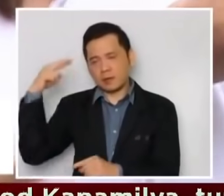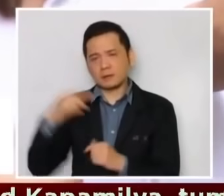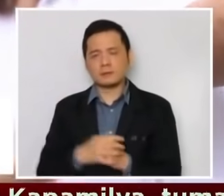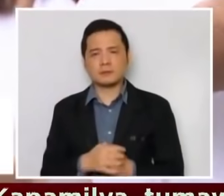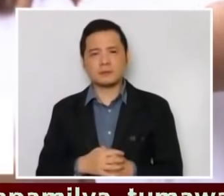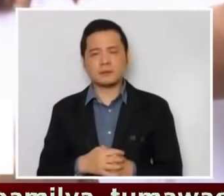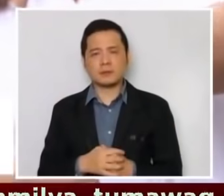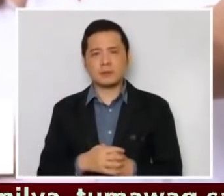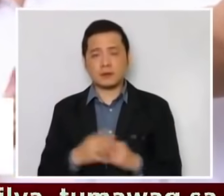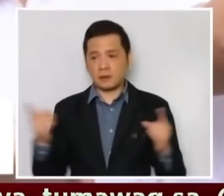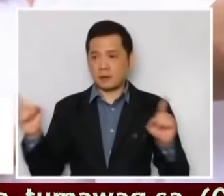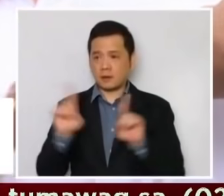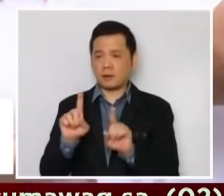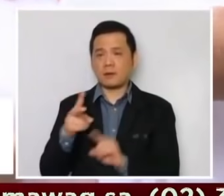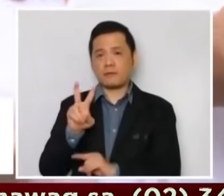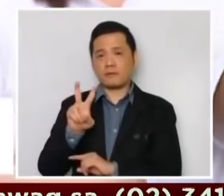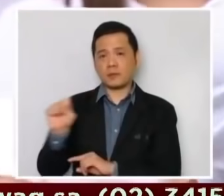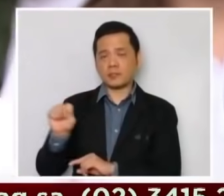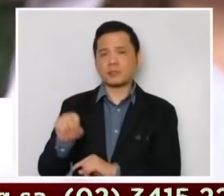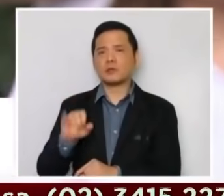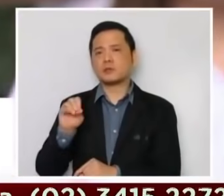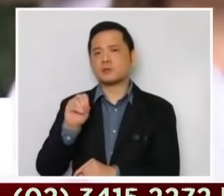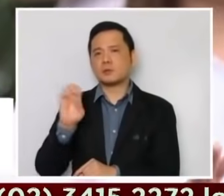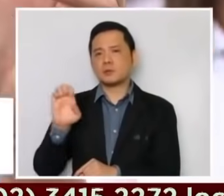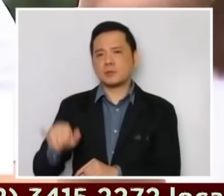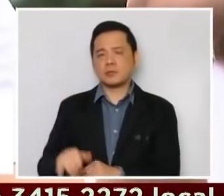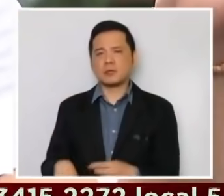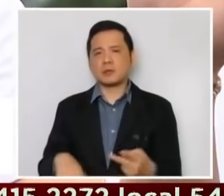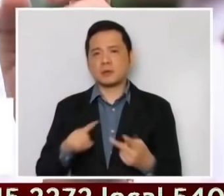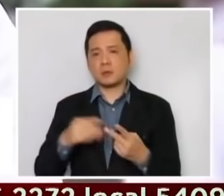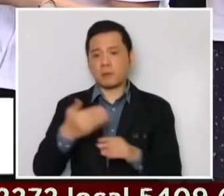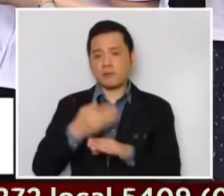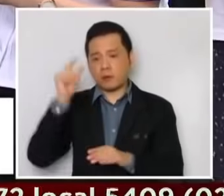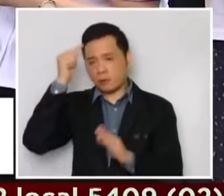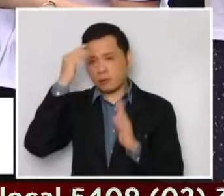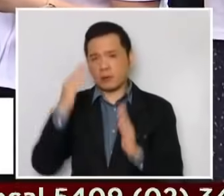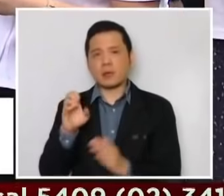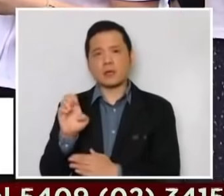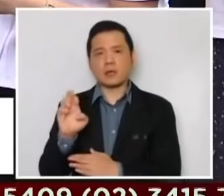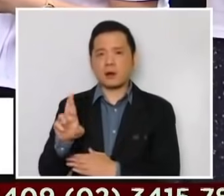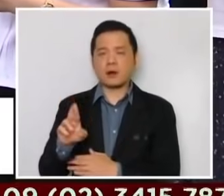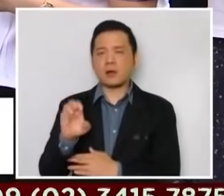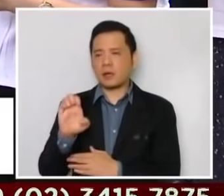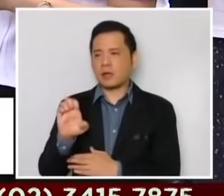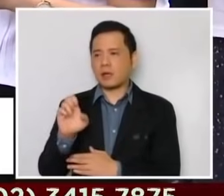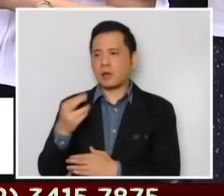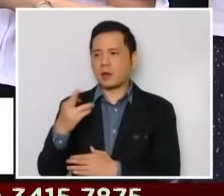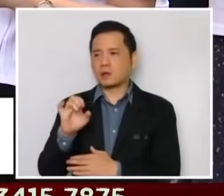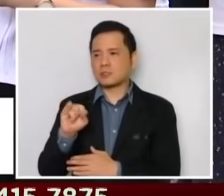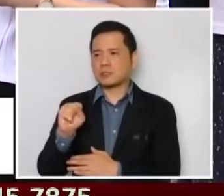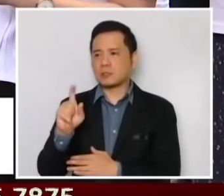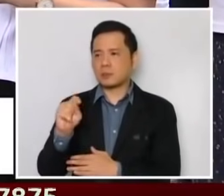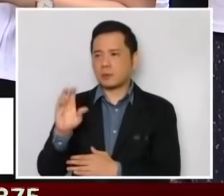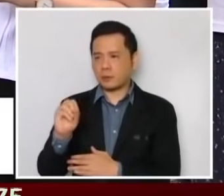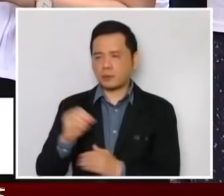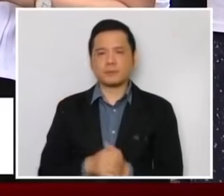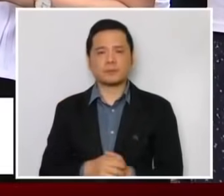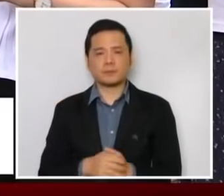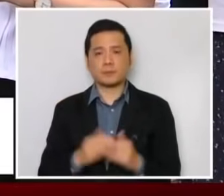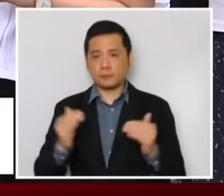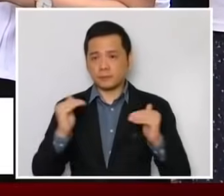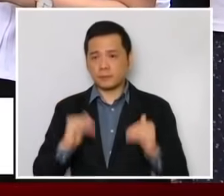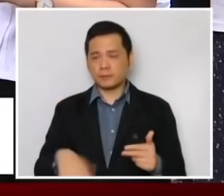niya si Councilor Joey Chipeco at si dating Governor E.R. Ejercito. Running mate ni Rizal si Toti